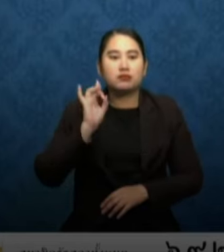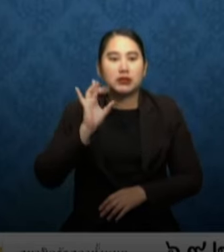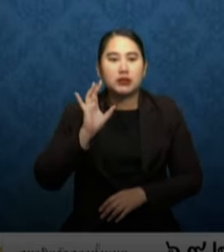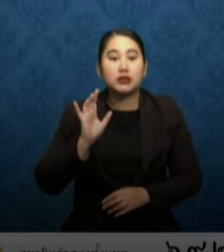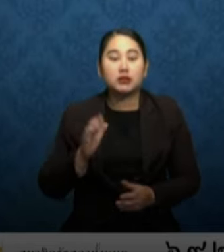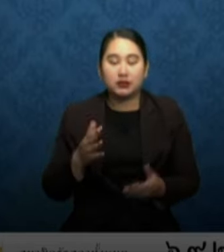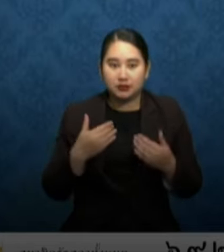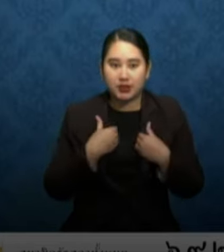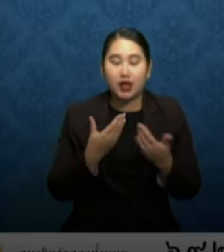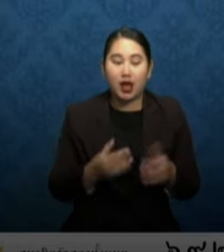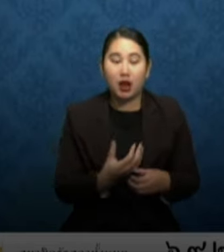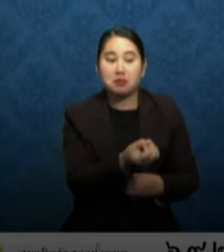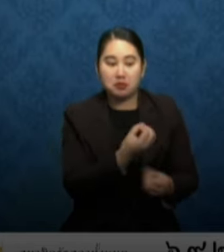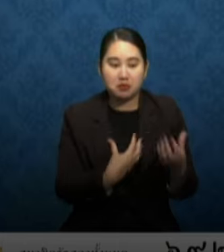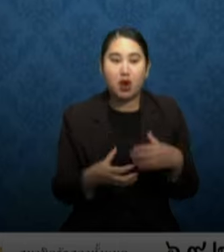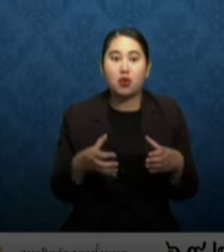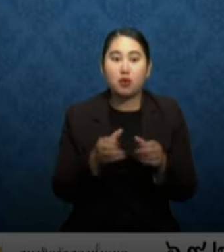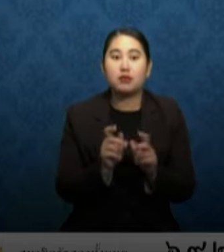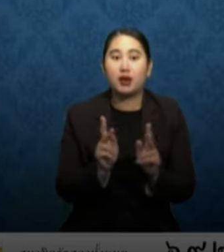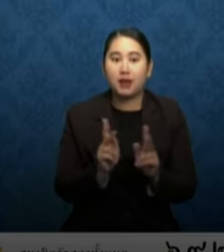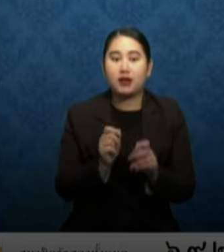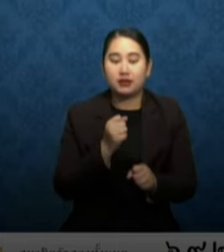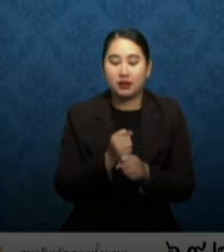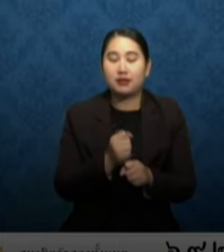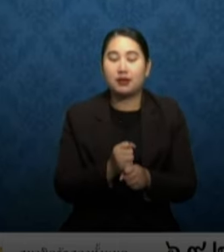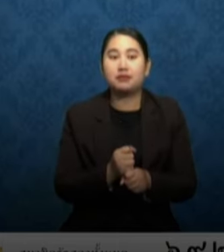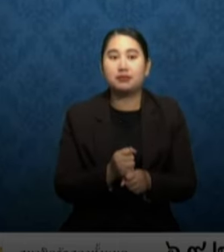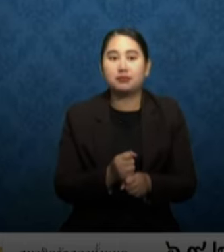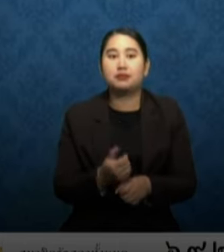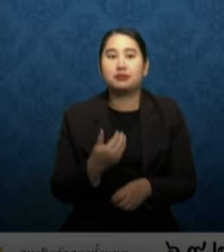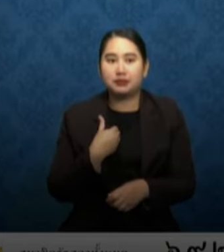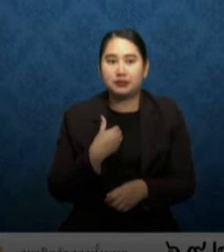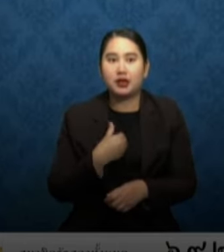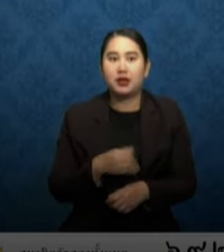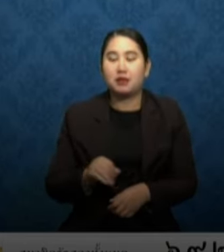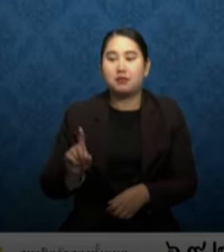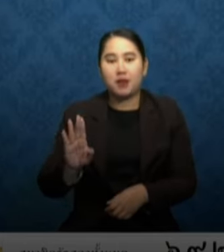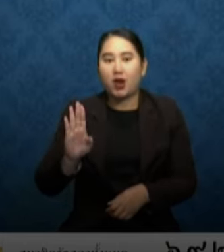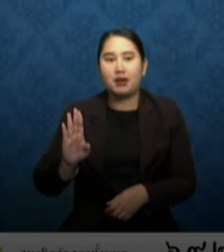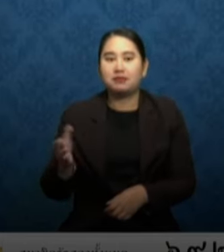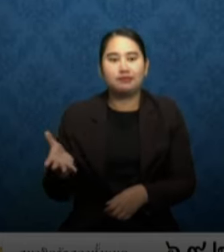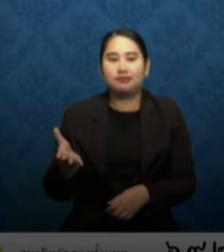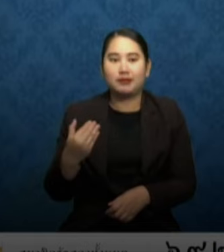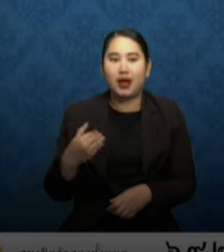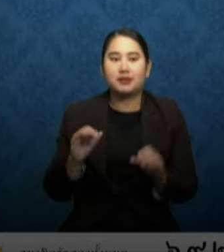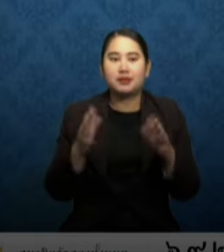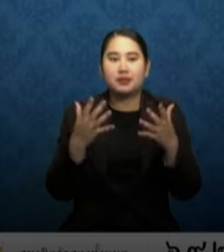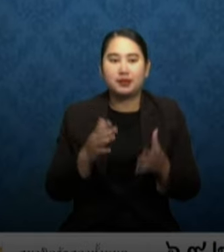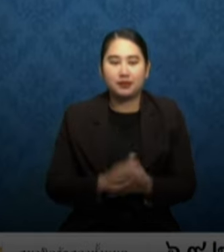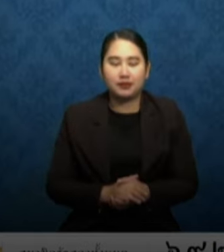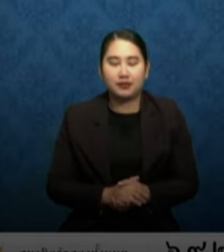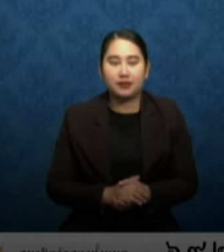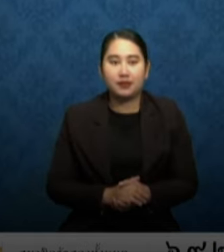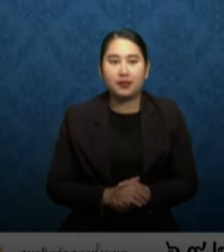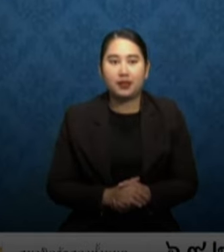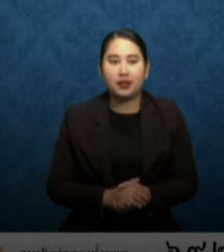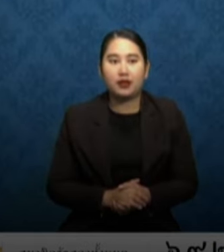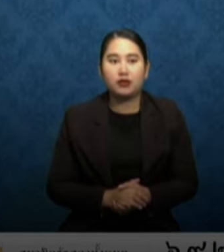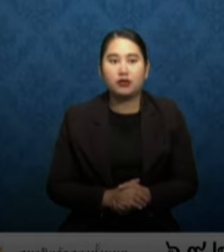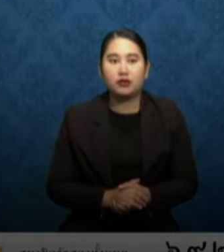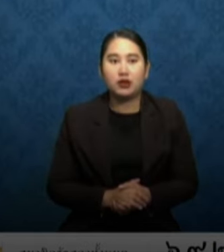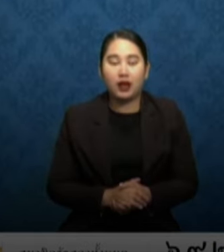พนักงานนำเรื่องมาร้องต่อกรรมาธิการการแรงงานครับนายจ้างก็ไม่มาร่วมประชุมล่าสุด